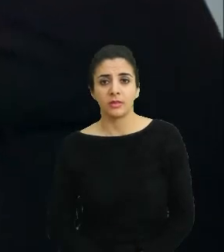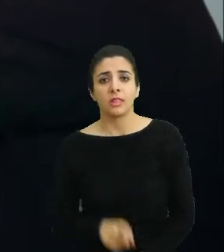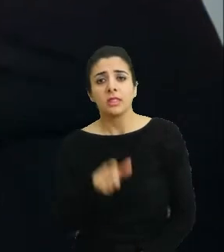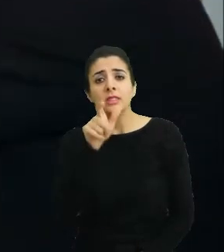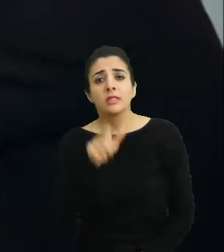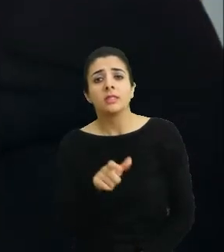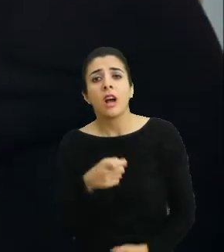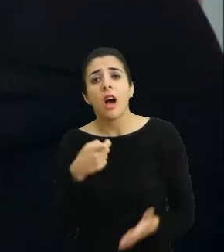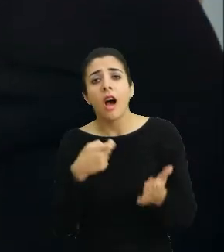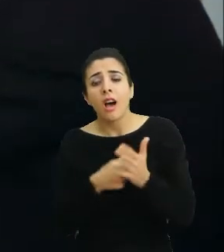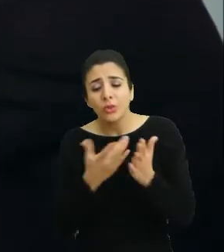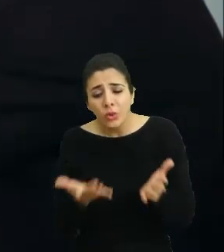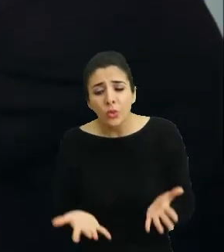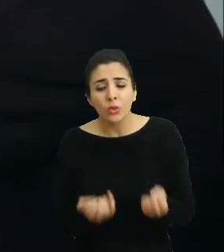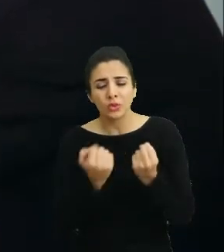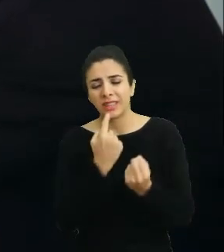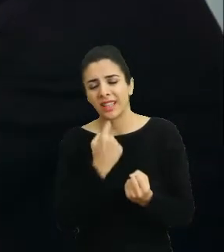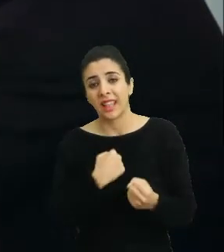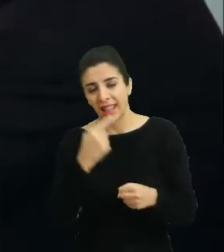Senin adın kurtuluştur bana.